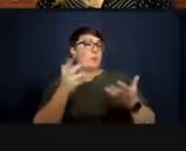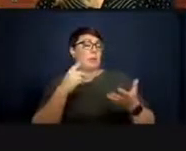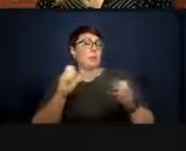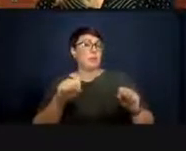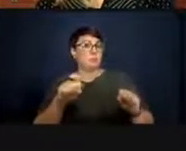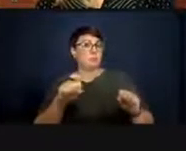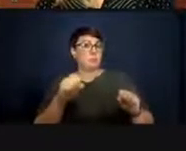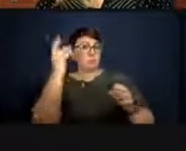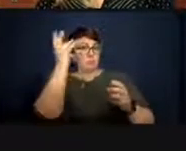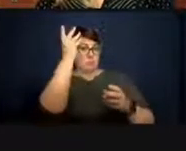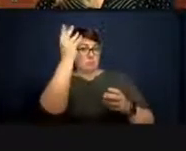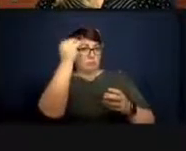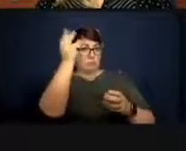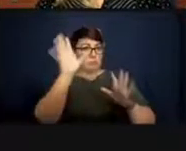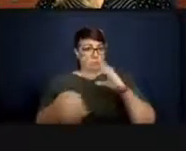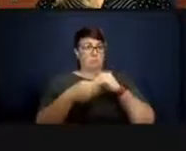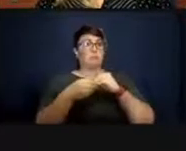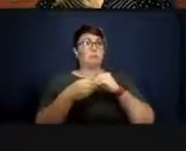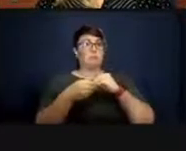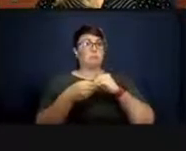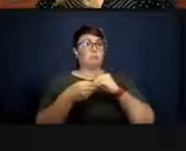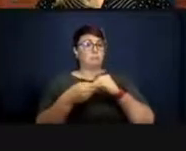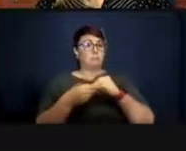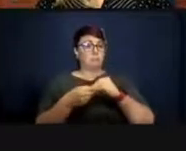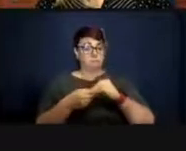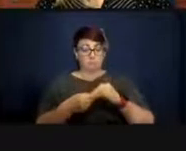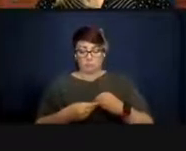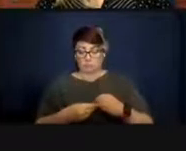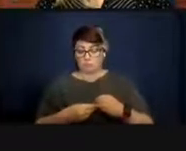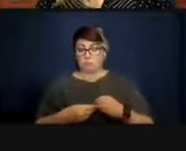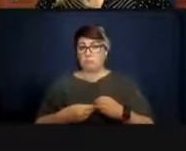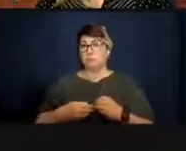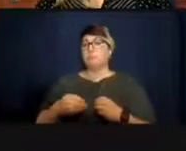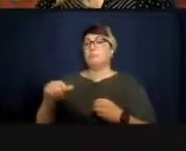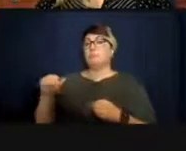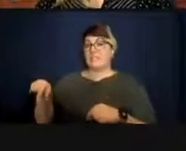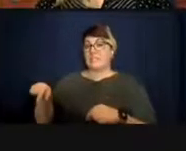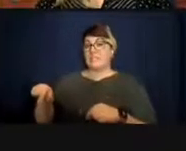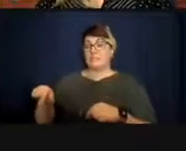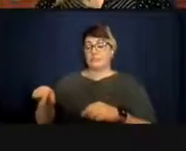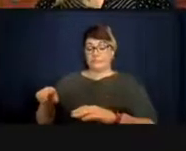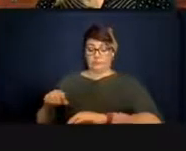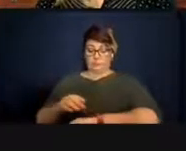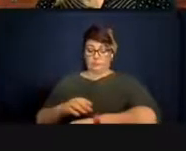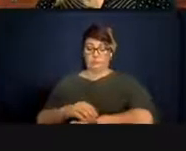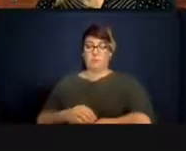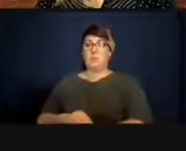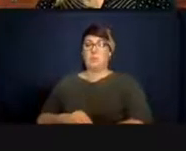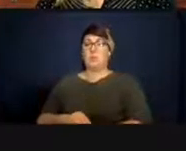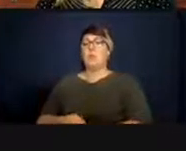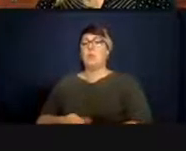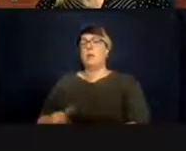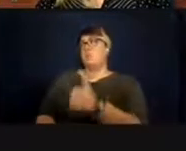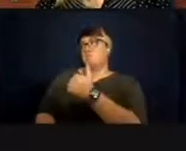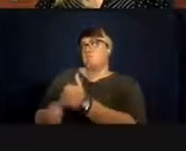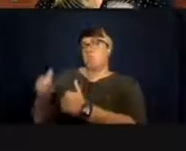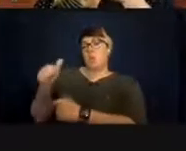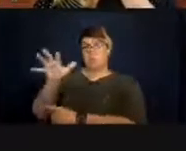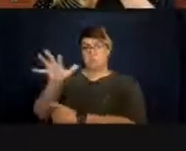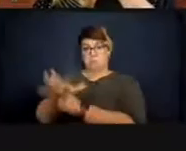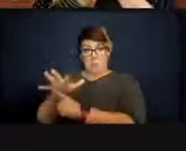Kuna mada zilizozungumziwa katika kongamano hilo na ambazo tunaweza kufikiria katika shule zetu ama kuziangazia katika shule